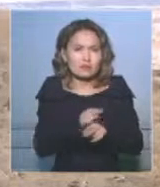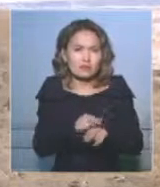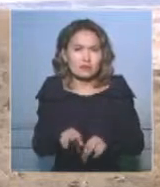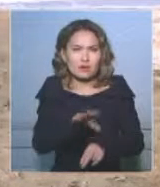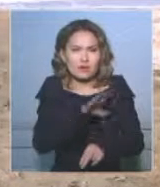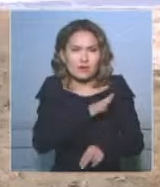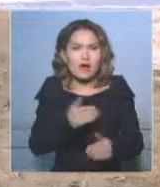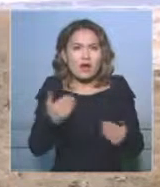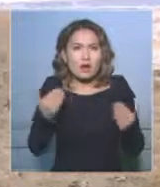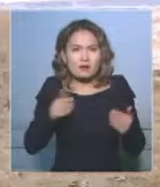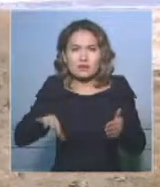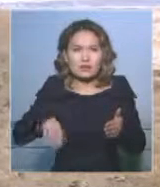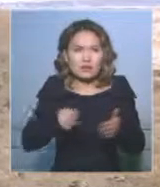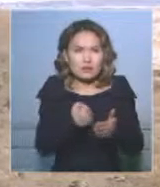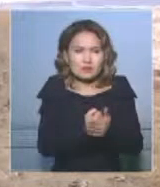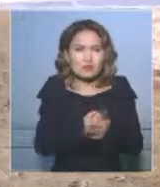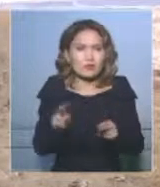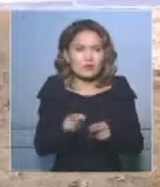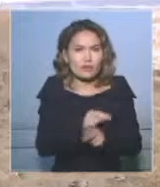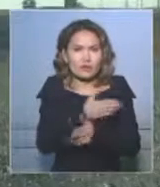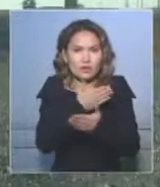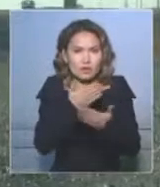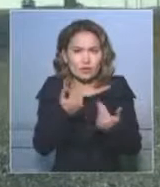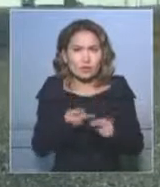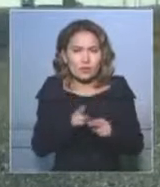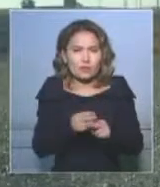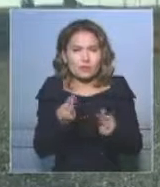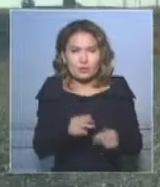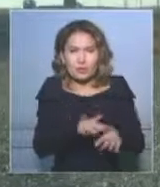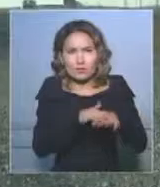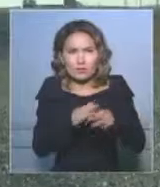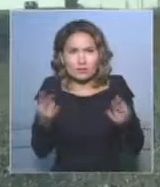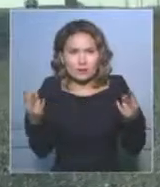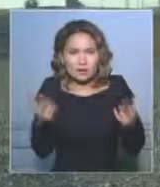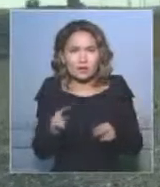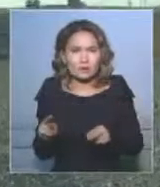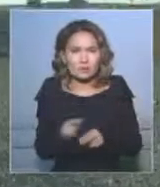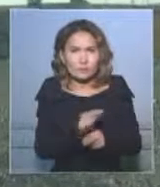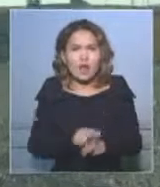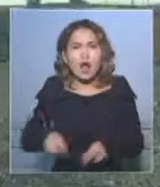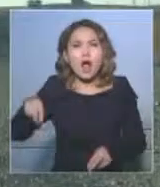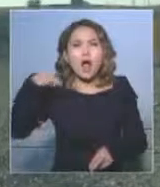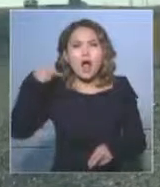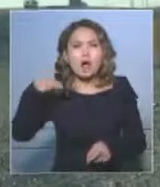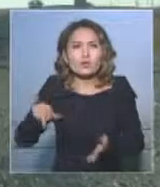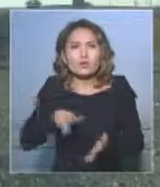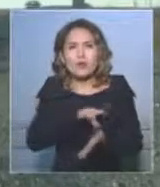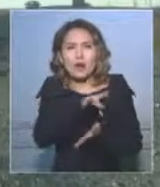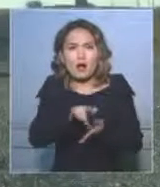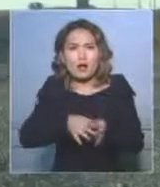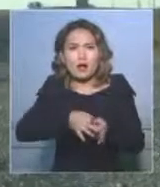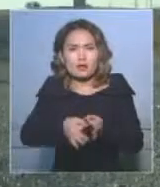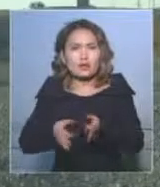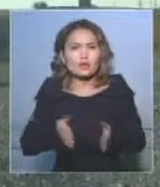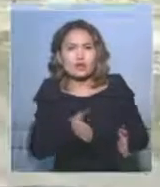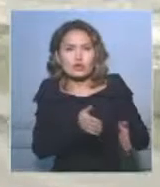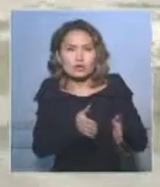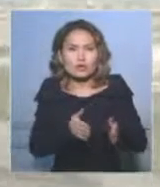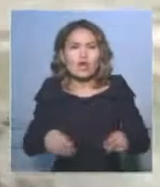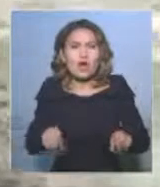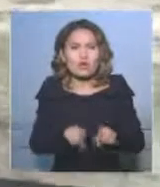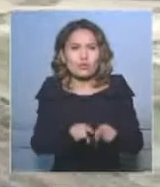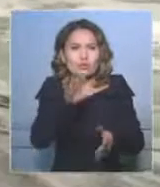жөндеу күтіп ұстау жұмыстарымен ғана ұсталып келді бұл жол. Күре жолдың Ақтөбе бағыты да сын көтермейді. Мақат пен Мұқыр елді мекенінің арасында